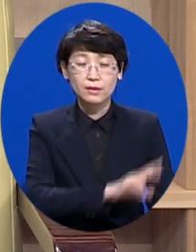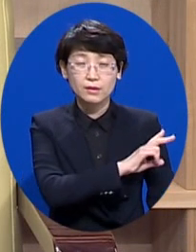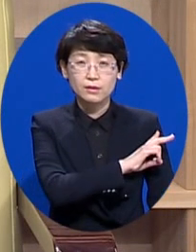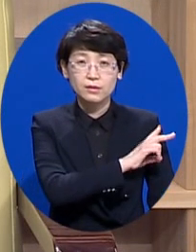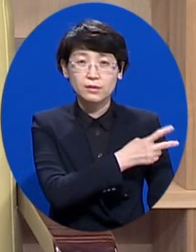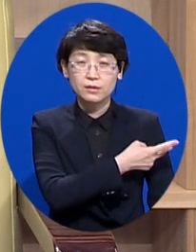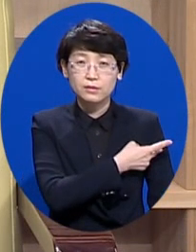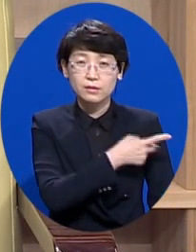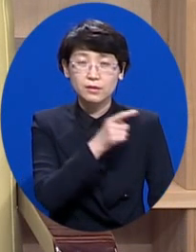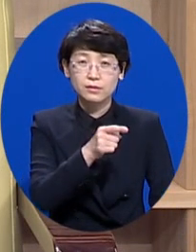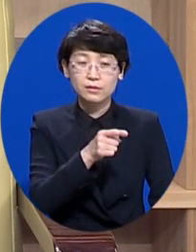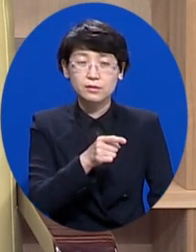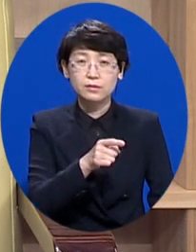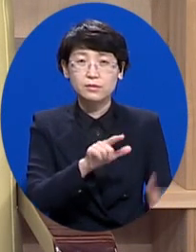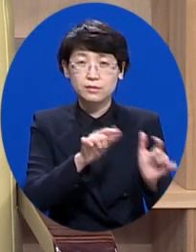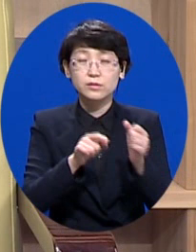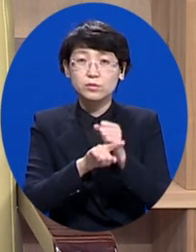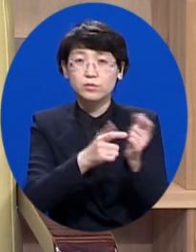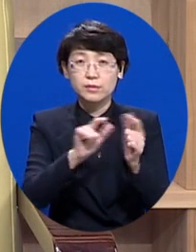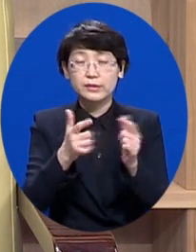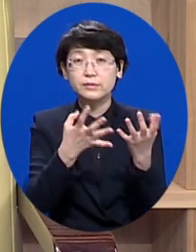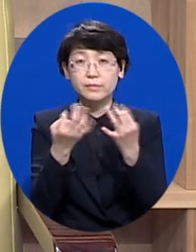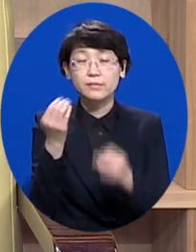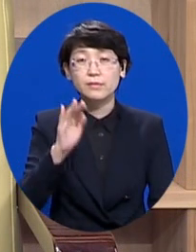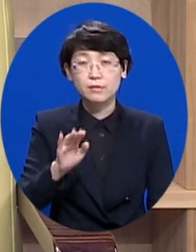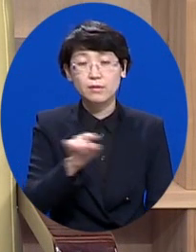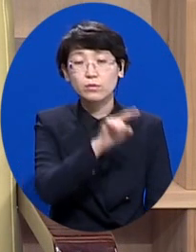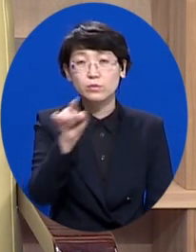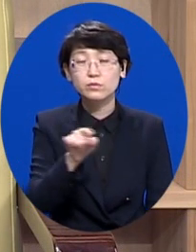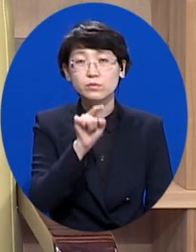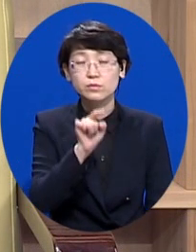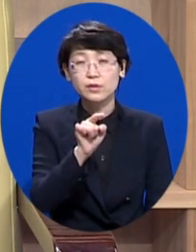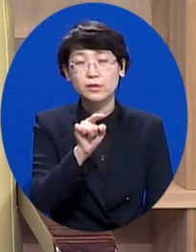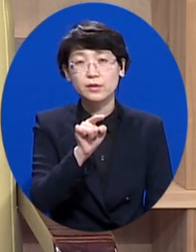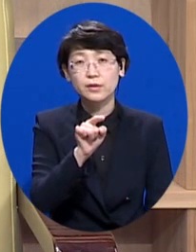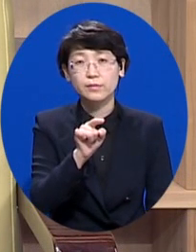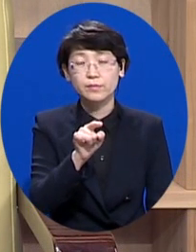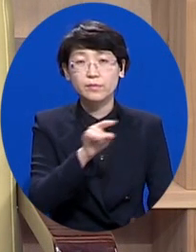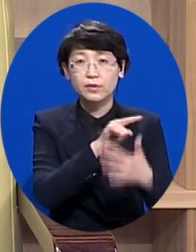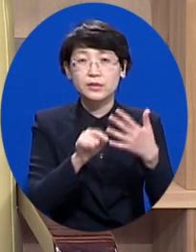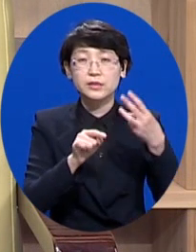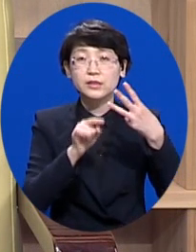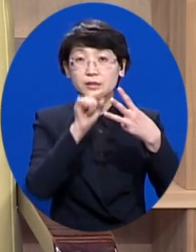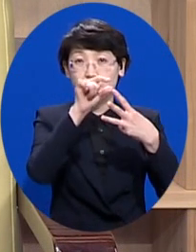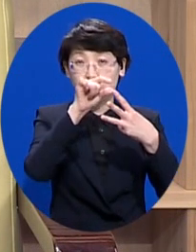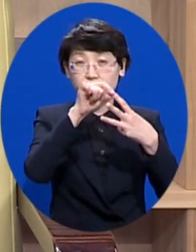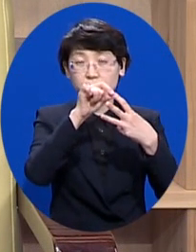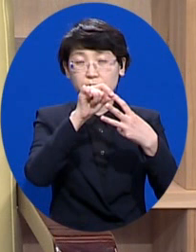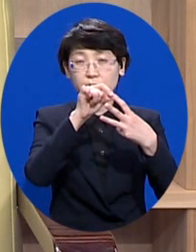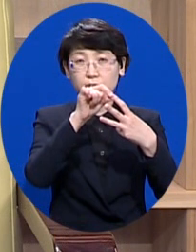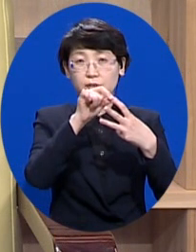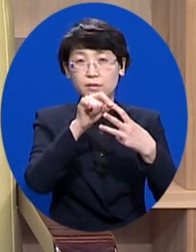전부 다 그렇습니다만은 그중에 몇 가지를 좀 말씀을 드린다면은 첫 번째는 이제 교주 신격화